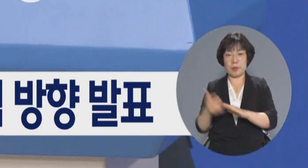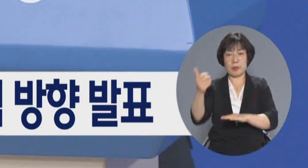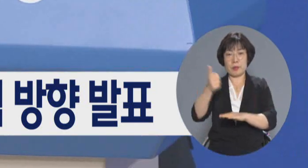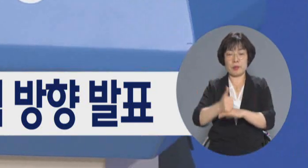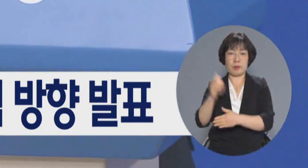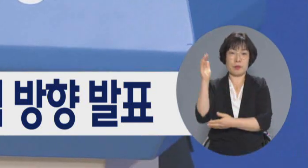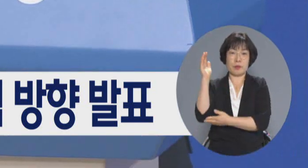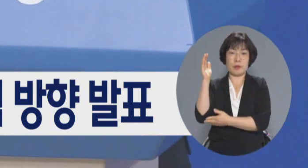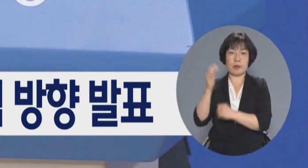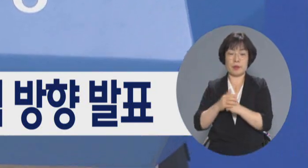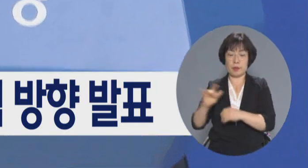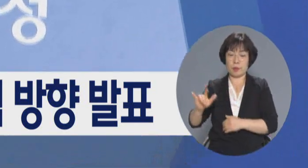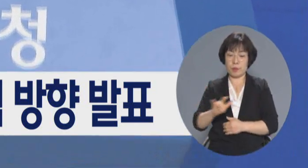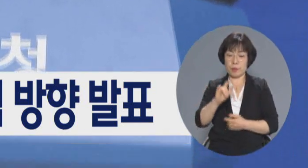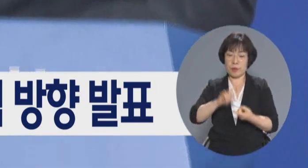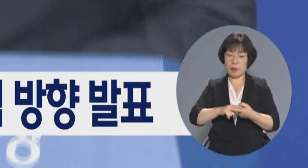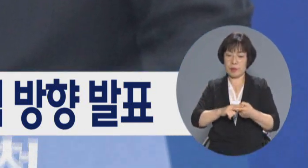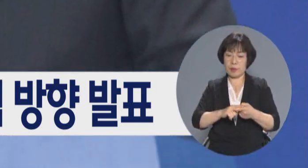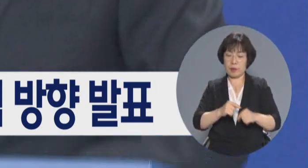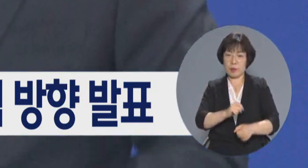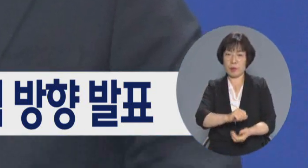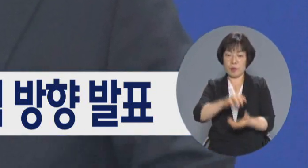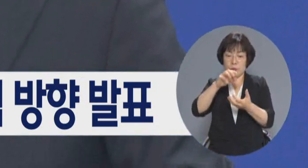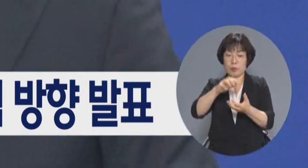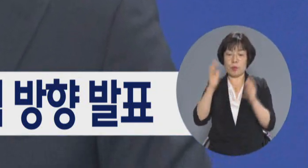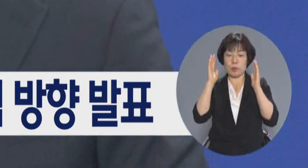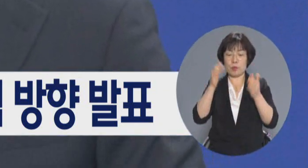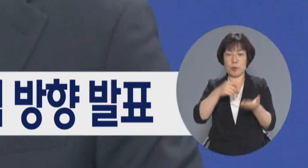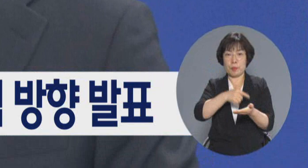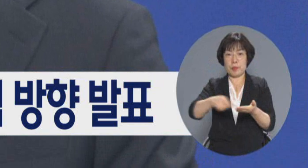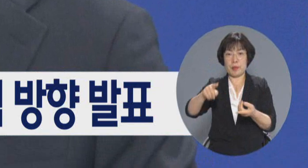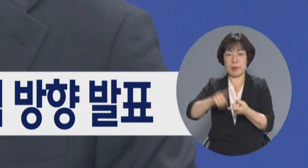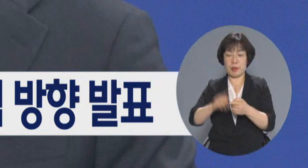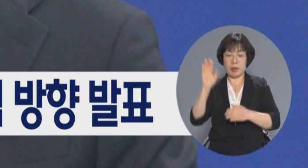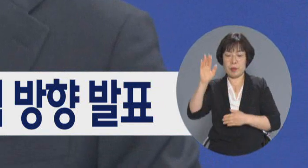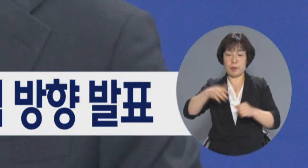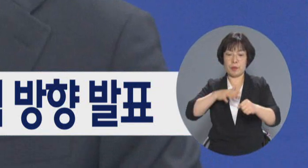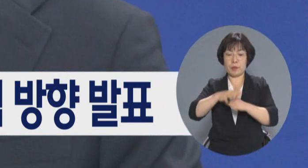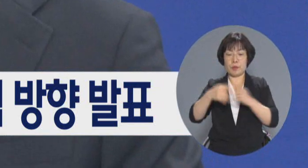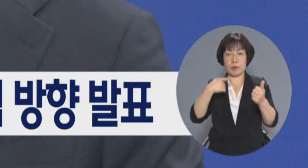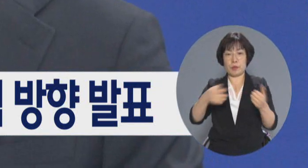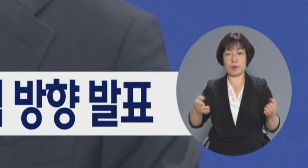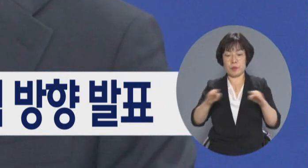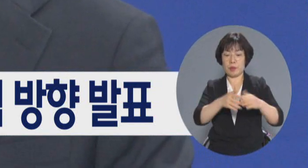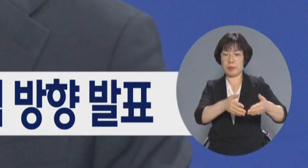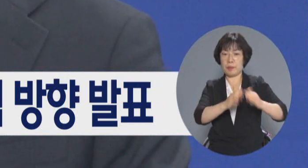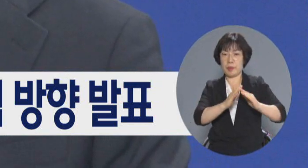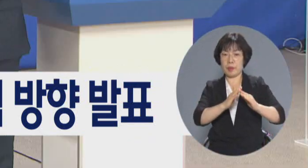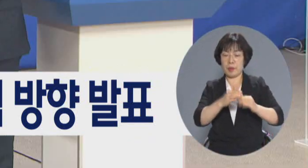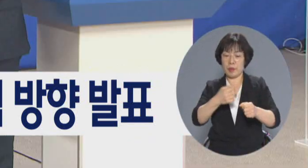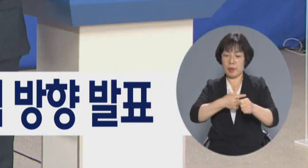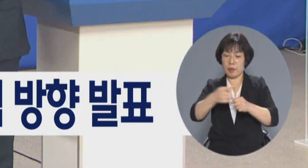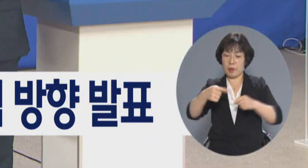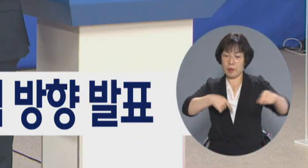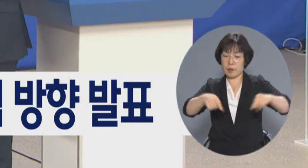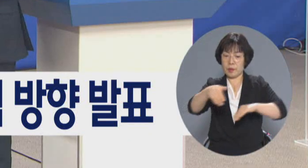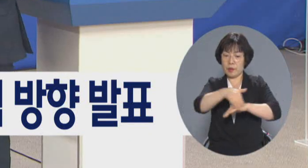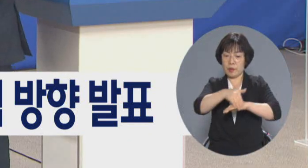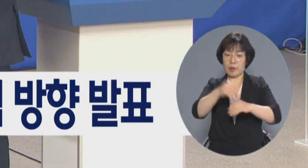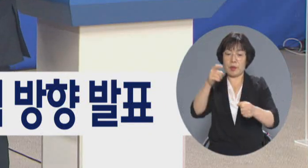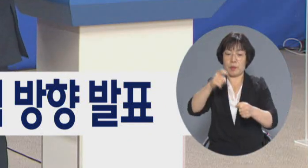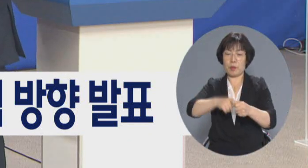소개했으며 코로나19로 누적된 학업 결손 회복과 미래형 교육시설 구축 등 신년 교육 정책